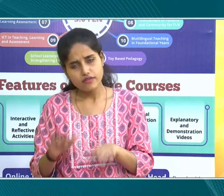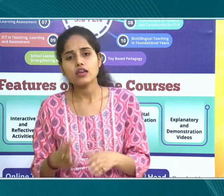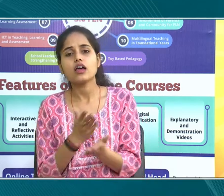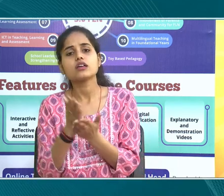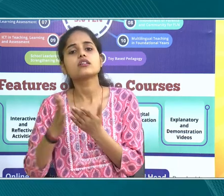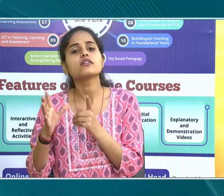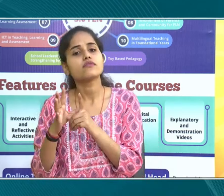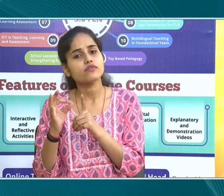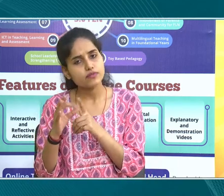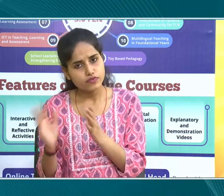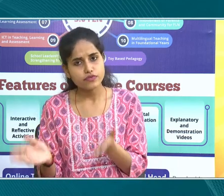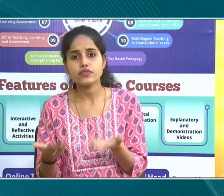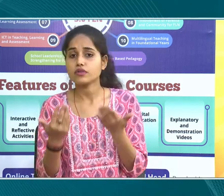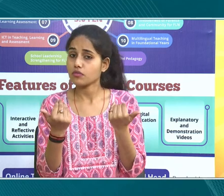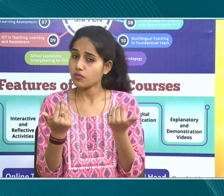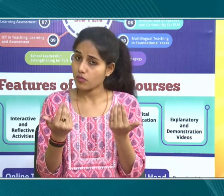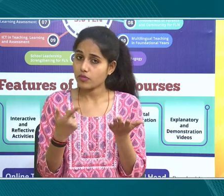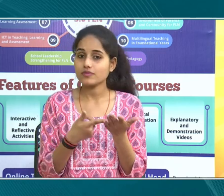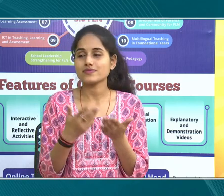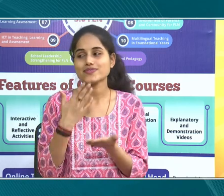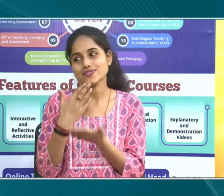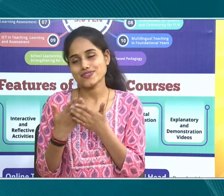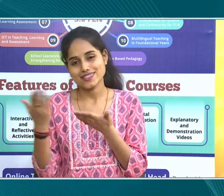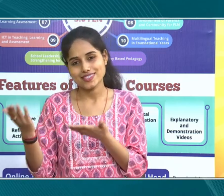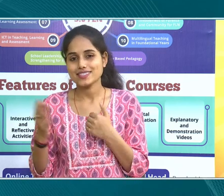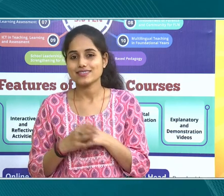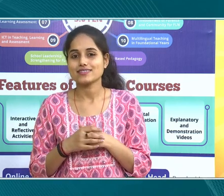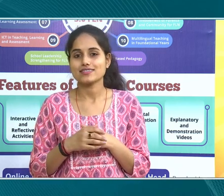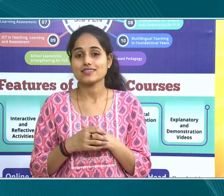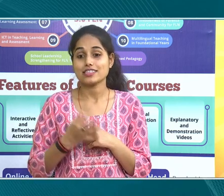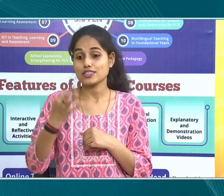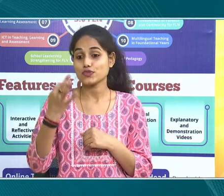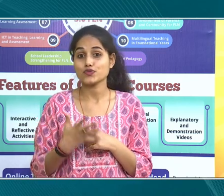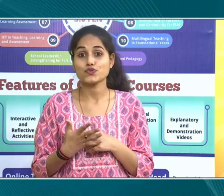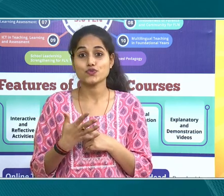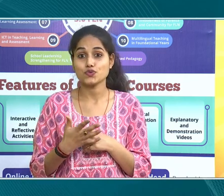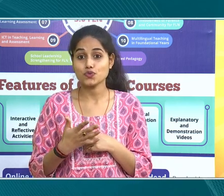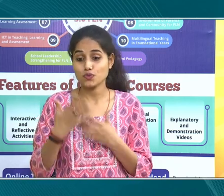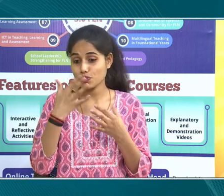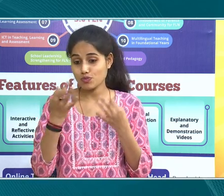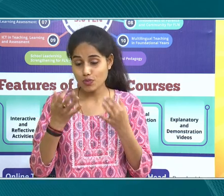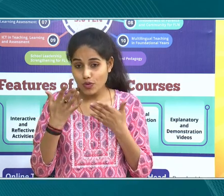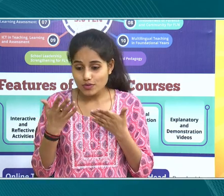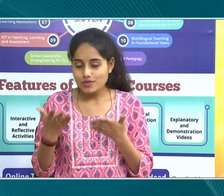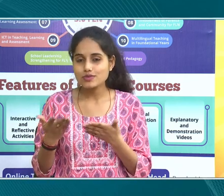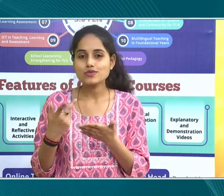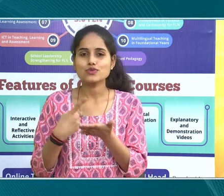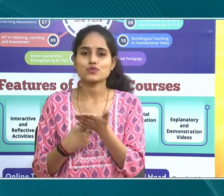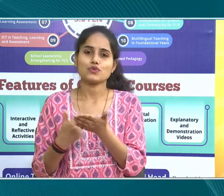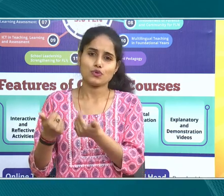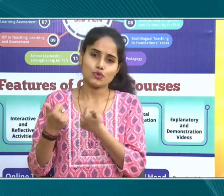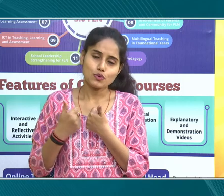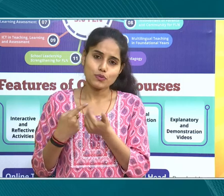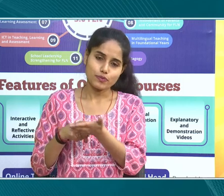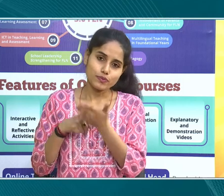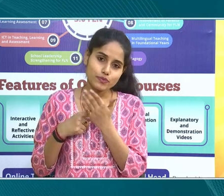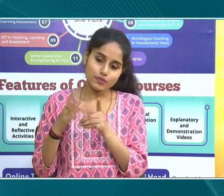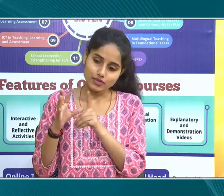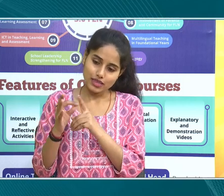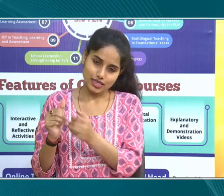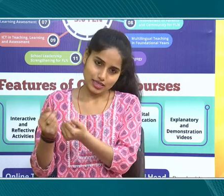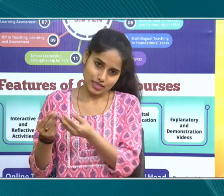की एक स्टैंडर्ड तरीके से ही चले तो आपका धन्यवाद आपने एक नया एक अच्छा तरीका हमें यहां पे बताया है तो चलिए